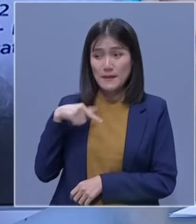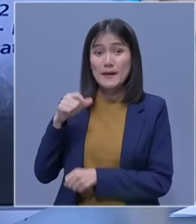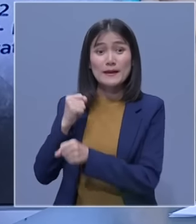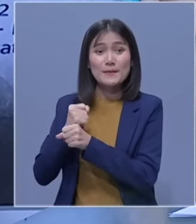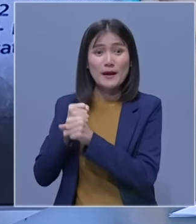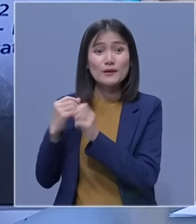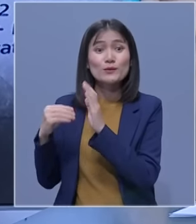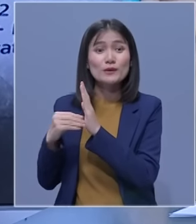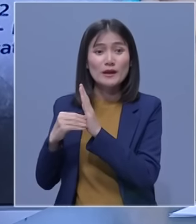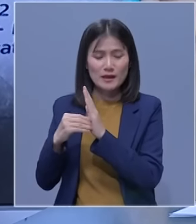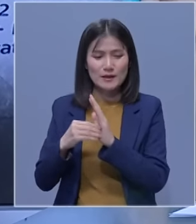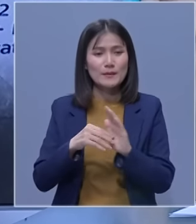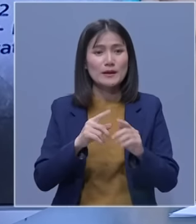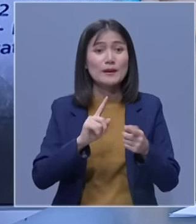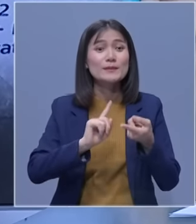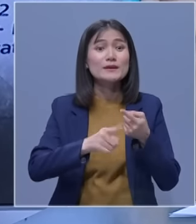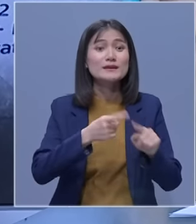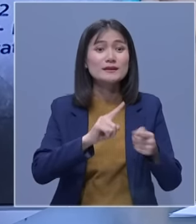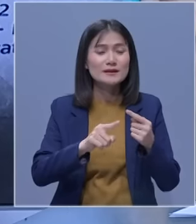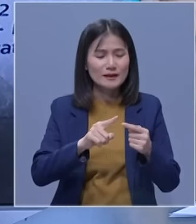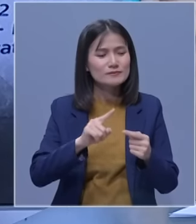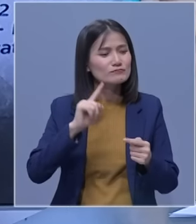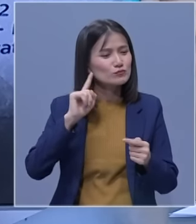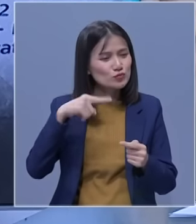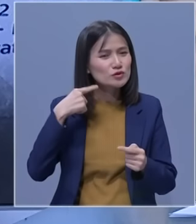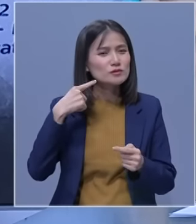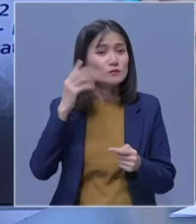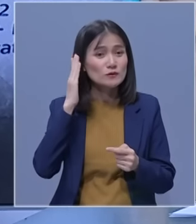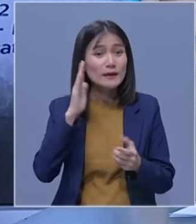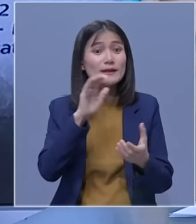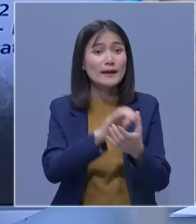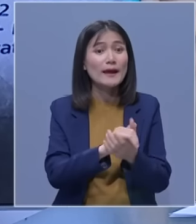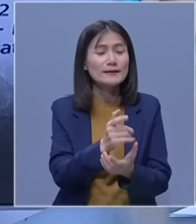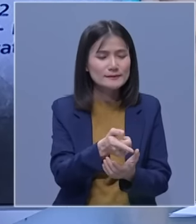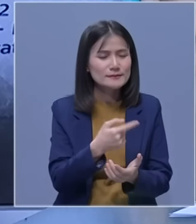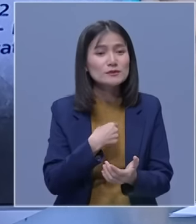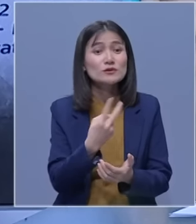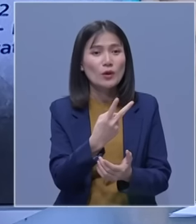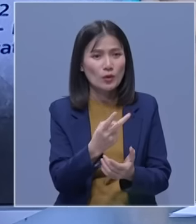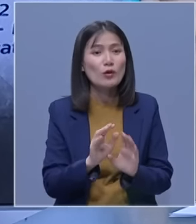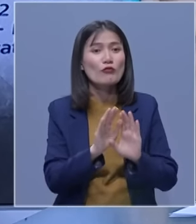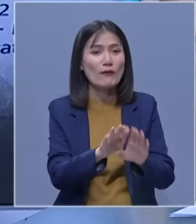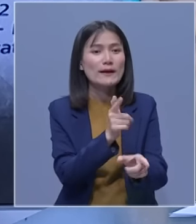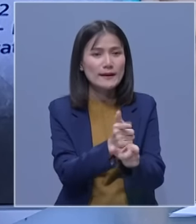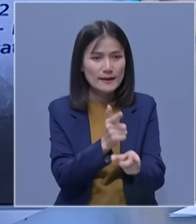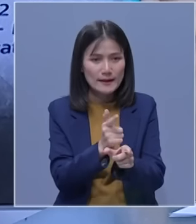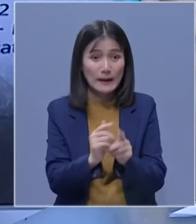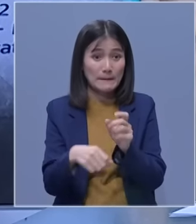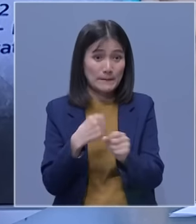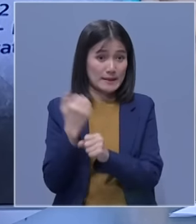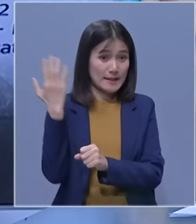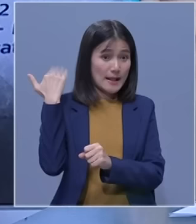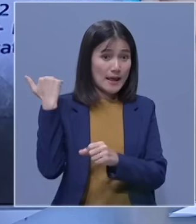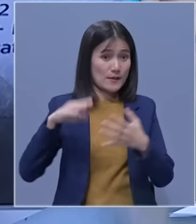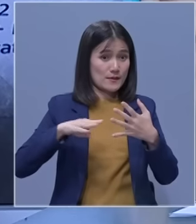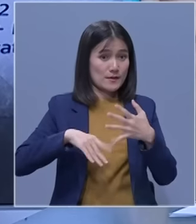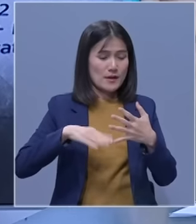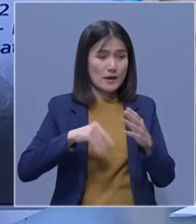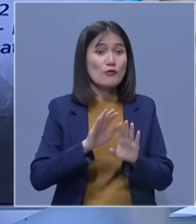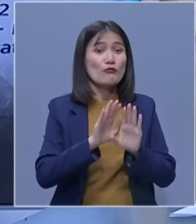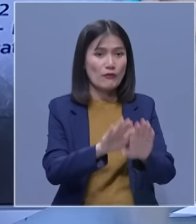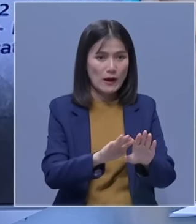ากเพื่อนที่เป็น2สามีภรรยาให้ช่วยเลี้ยงน้องหน่อยนะคะฝากไว้ตั้งแต่ช่วงประมาณปลายปีที่แล้วจนกระทั่งสัปดาห์ที่แล้วได้รับแจ้งบอกว่